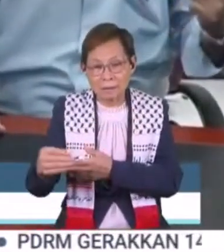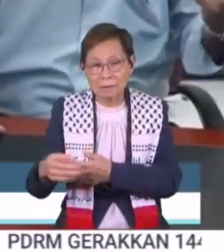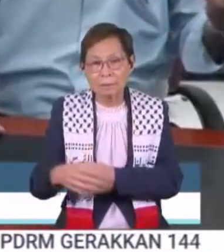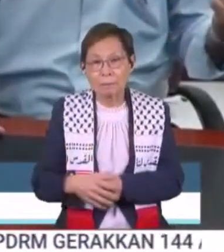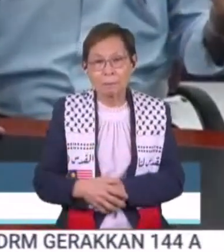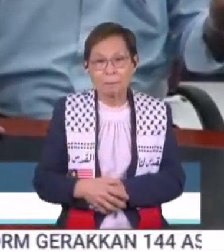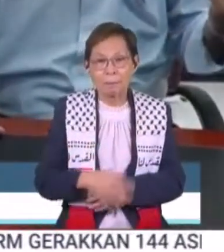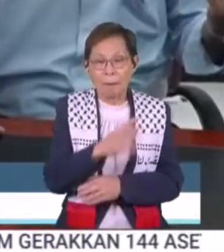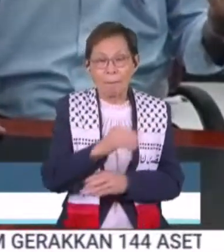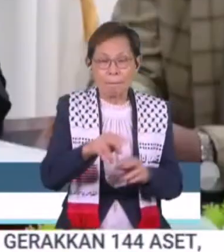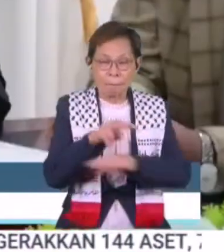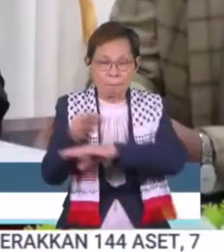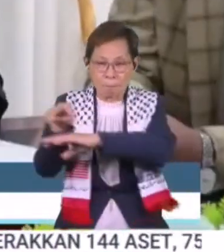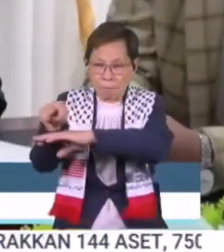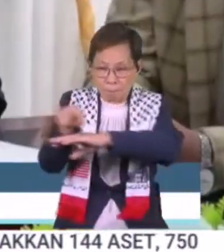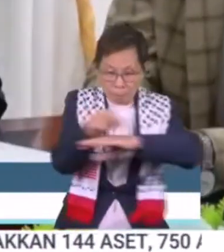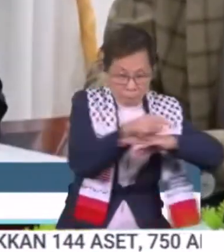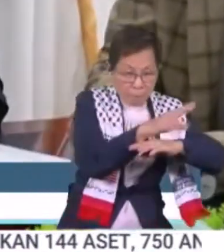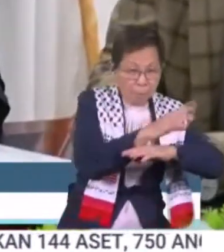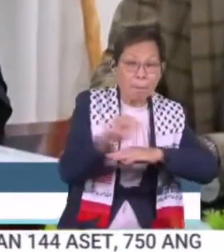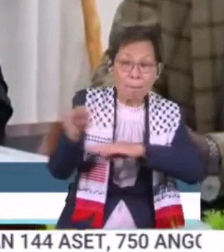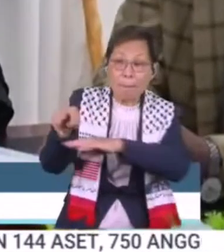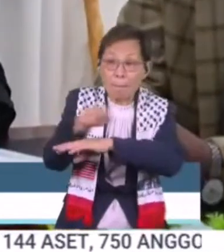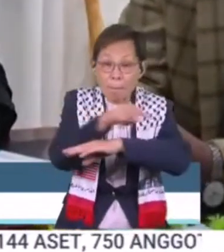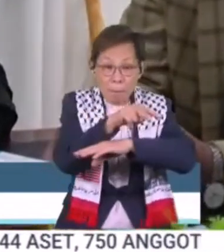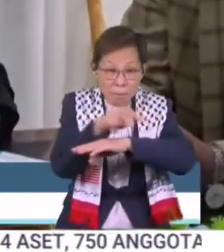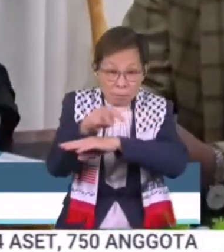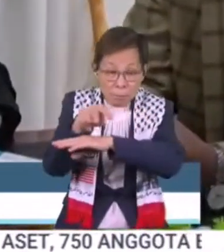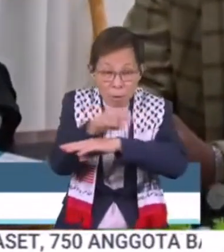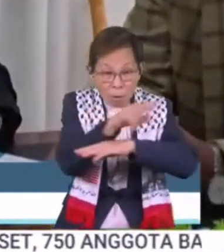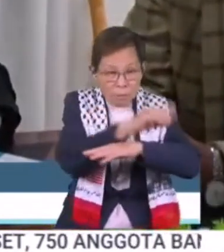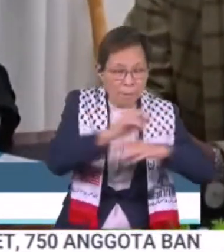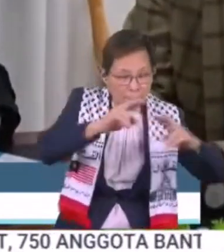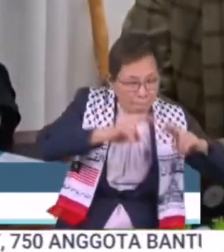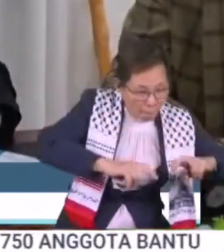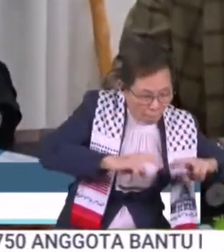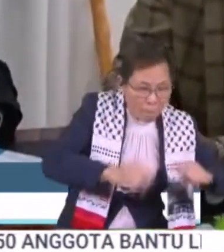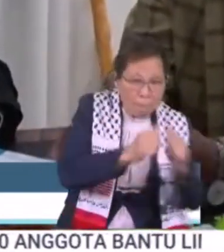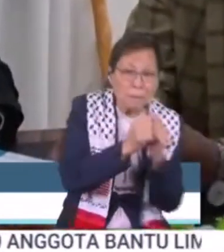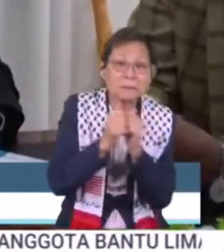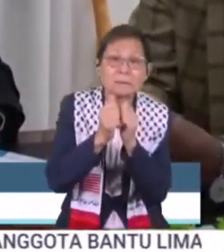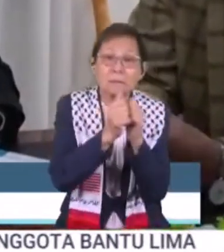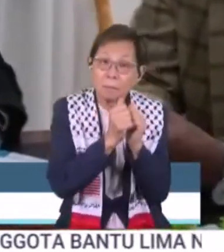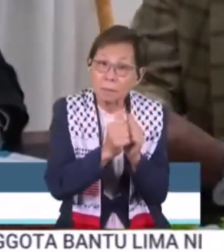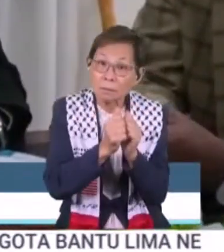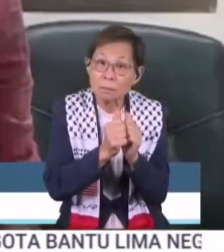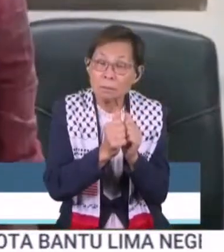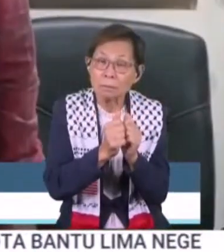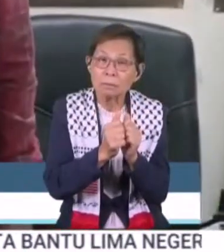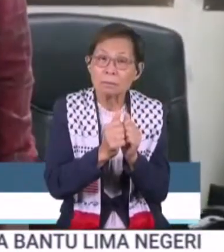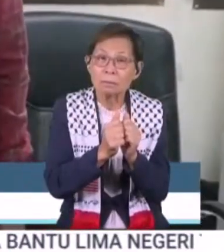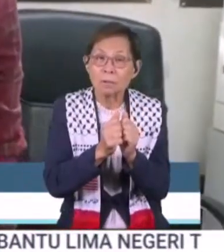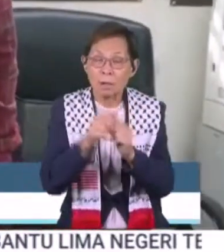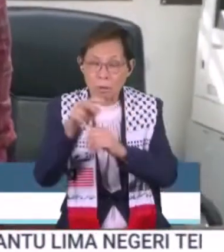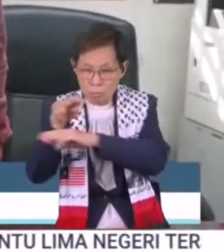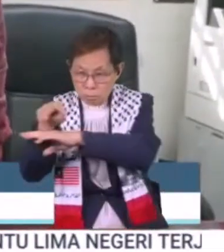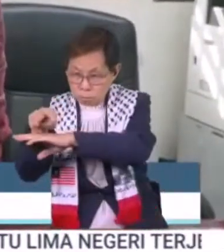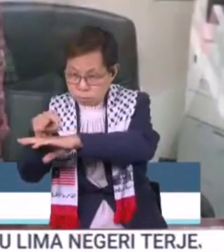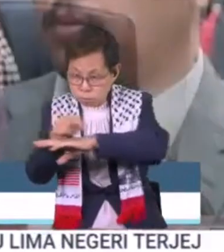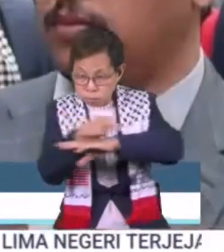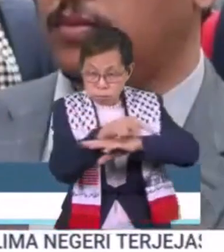ni peman dan juga peny bersama supervision